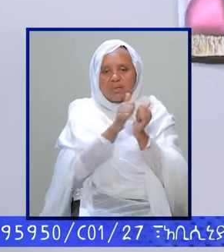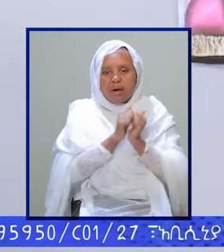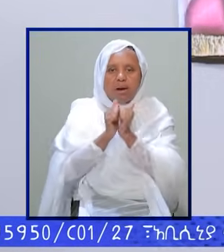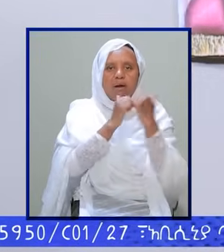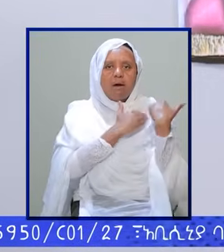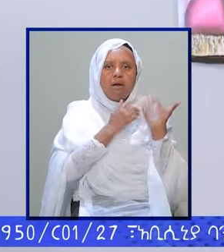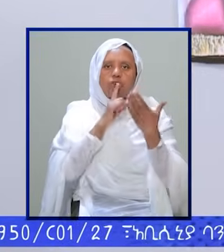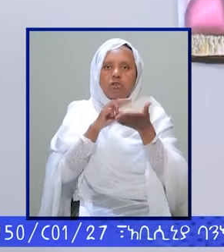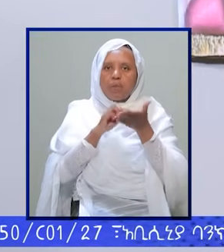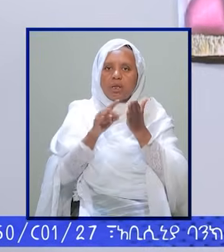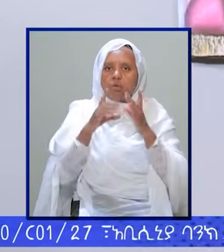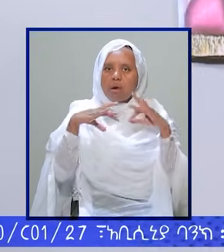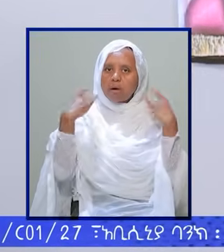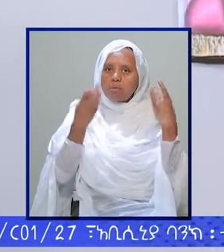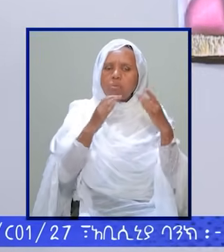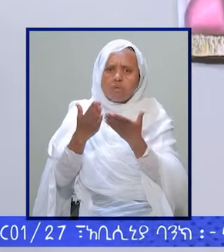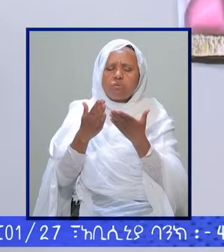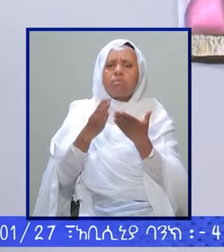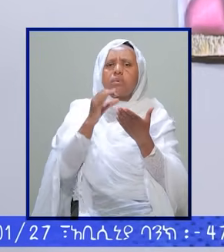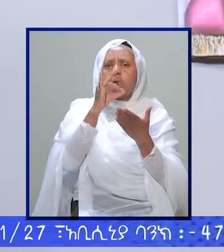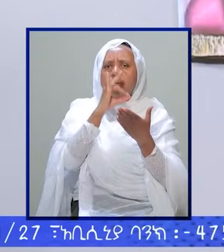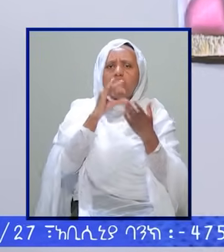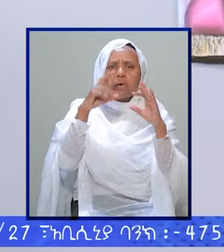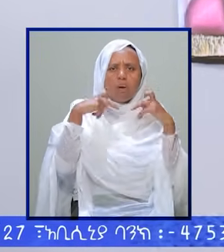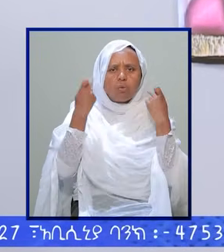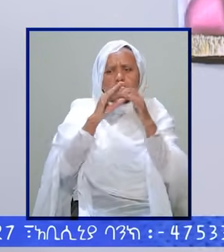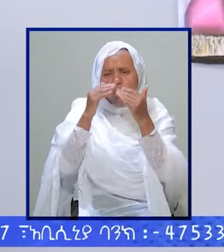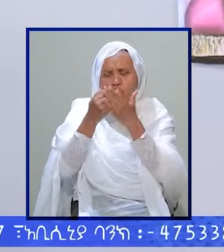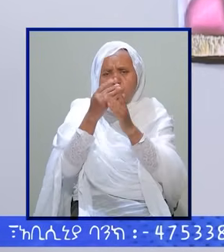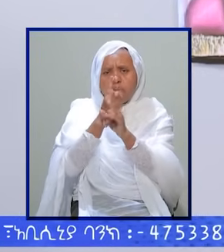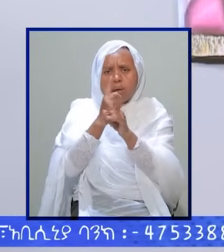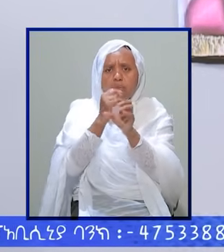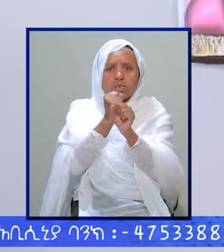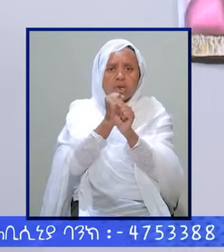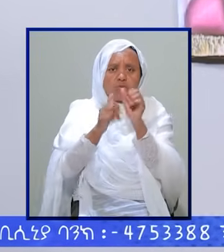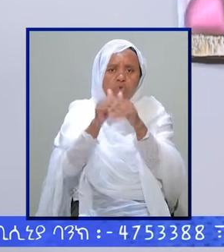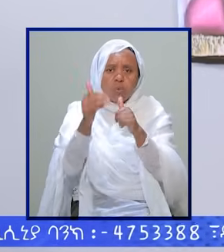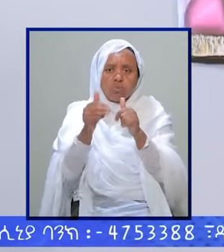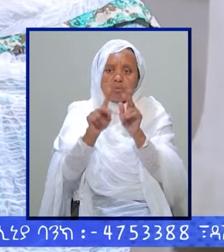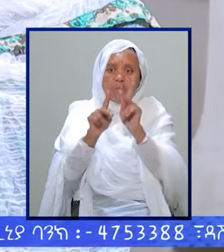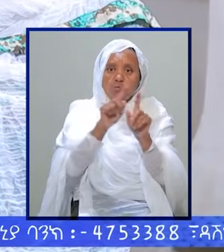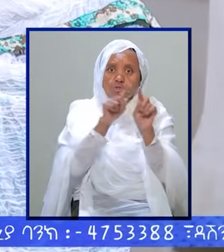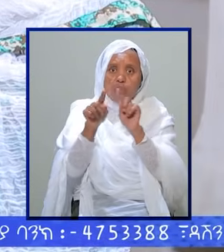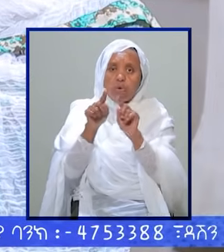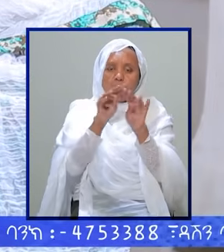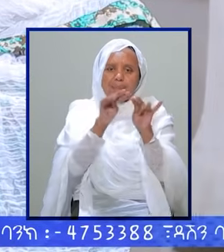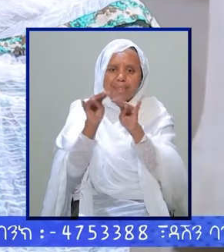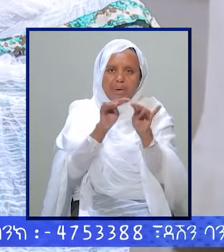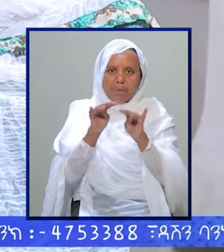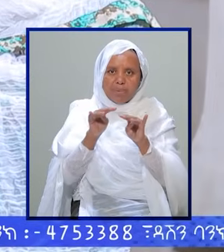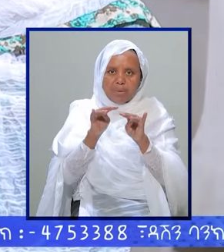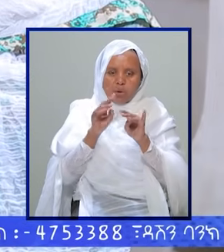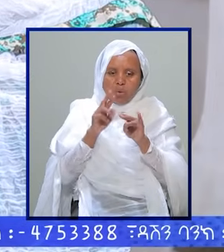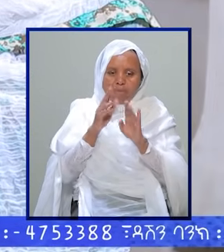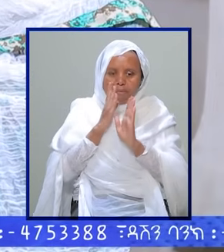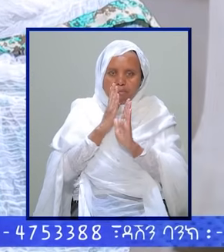እንግዲህ ካህናቱም አጋፋሪውም ቄሰ ገበዙም ሊቀ ዲያቆኑም ዲያቆናቱም ሁሉም በአግባቡ ስራቸውን ሲወጡ ምእመኑም ደግሞ በተመደበበት ወይም